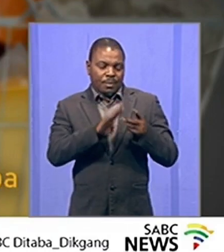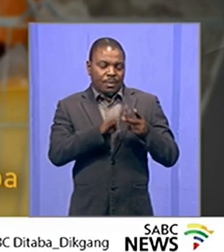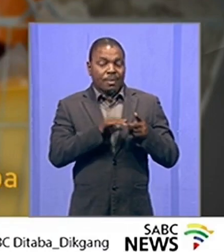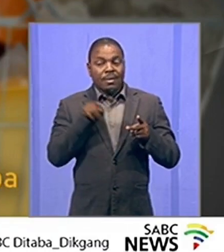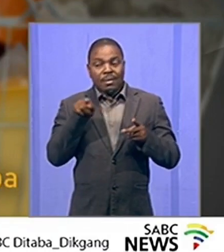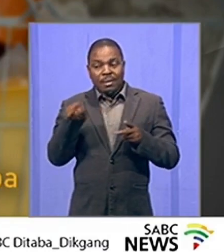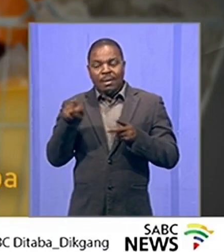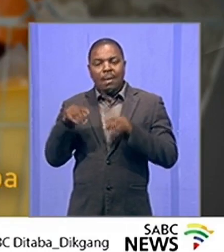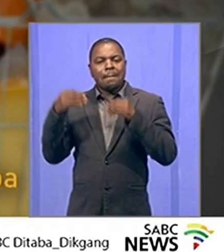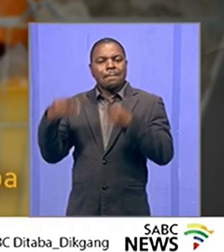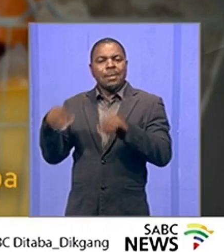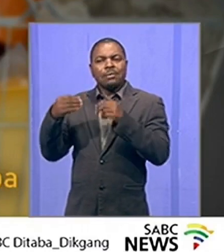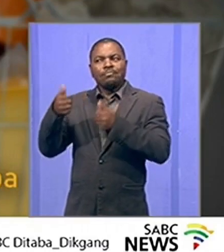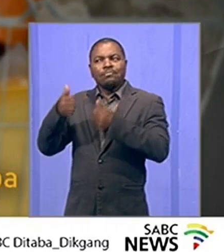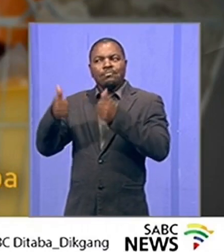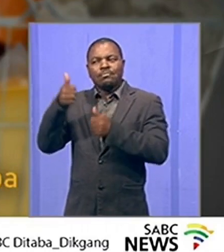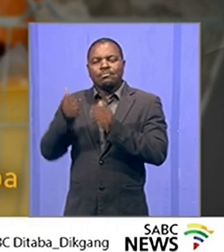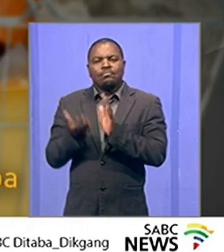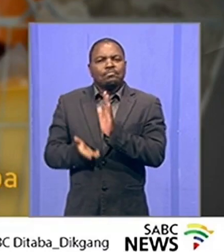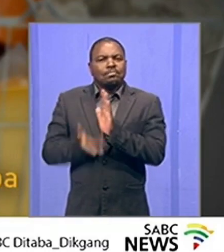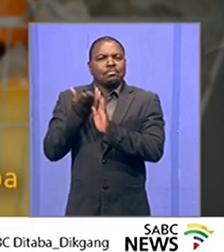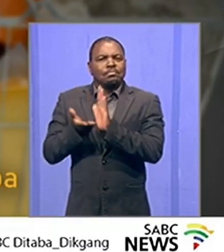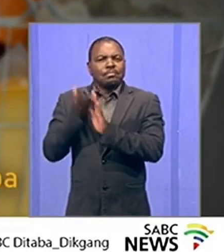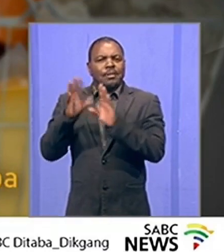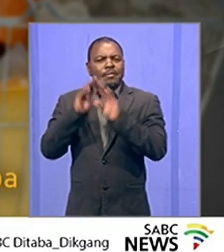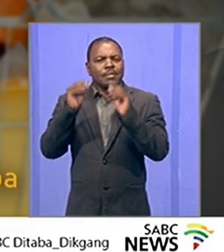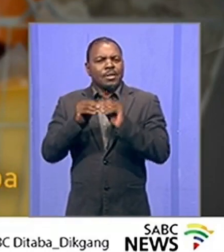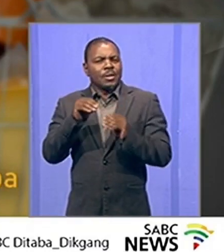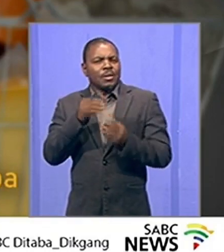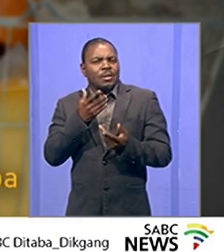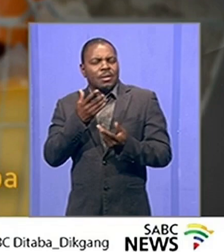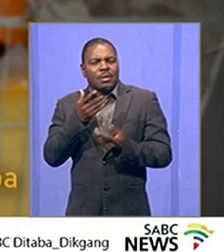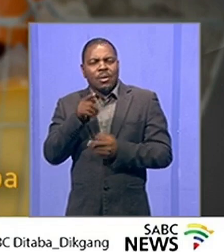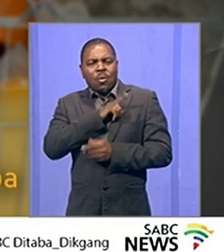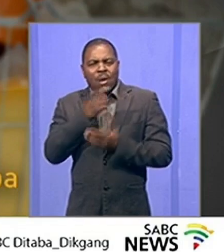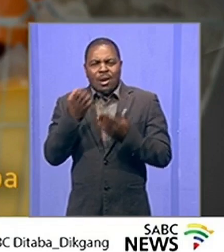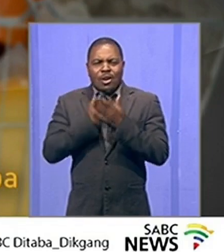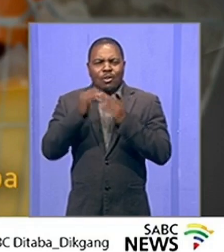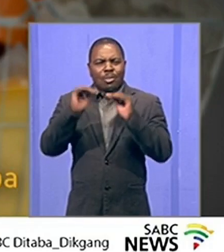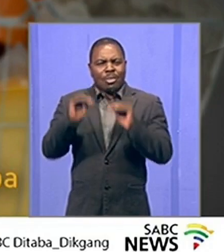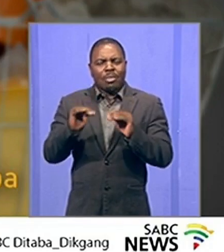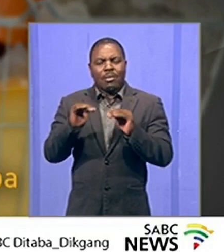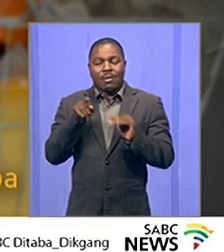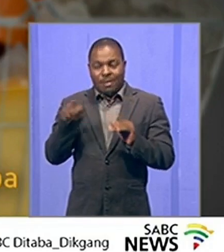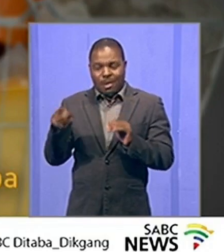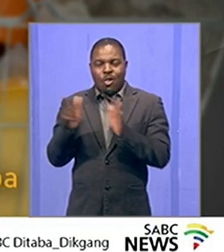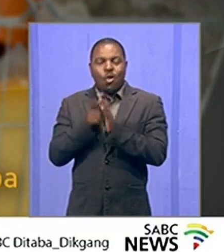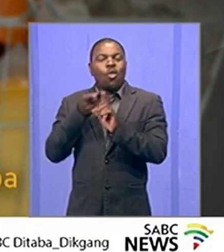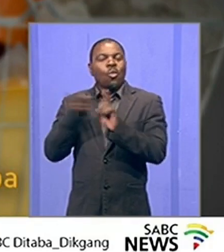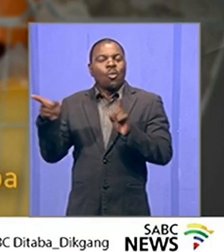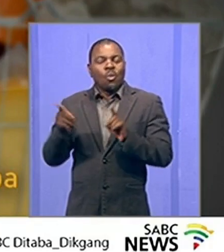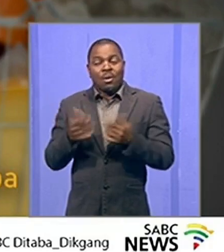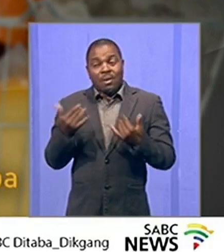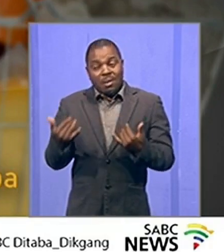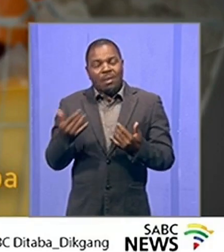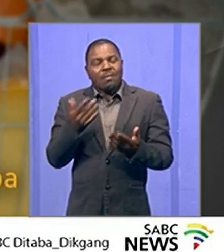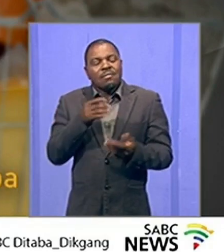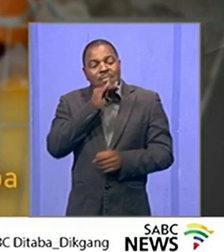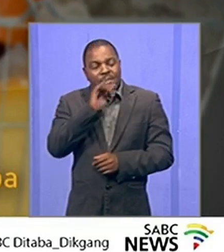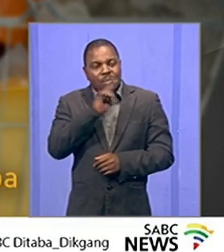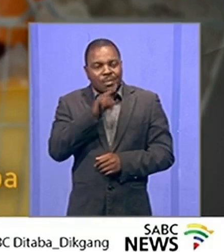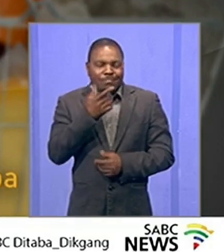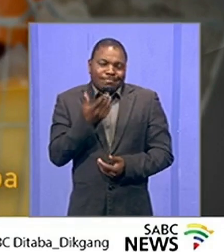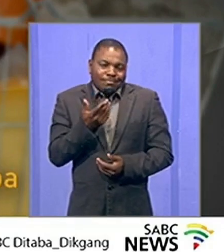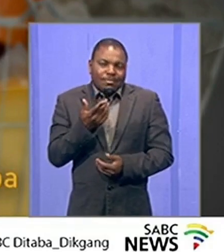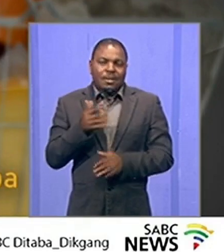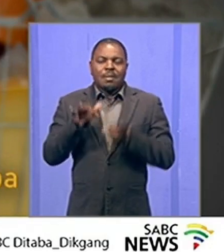hore bo rakgwebo ba eketse ditheko ntse ba bona moruo wa naha ha o dumele. Sena se ka rola morwalo